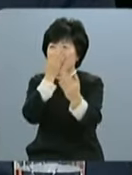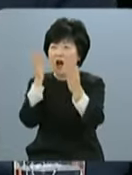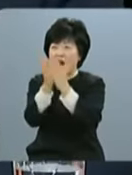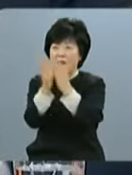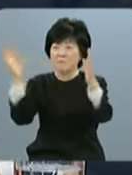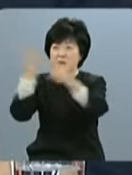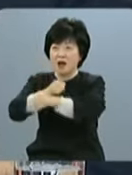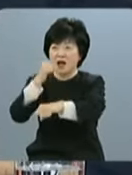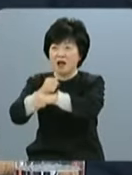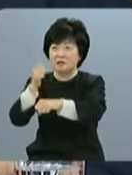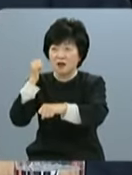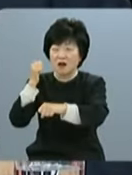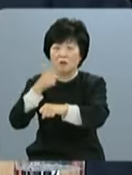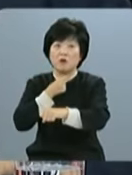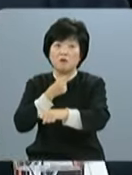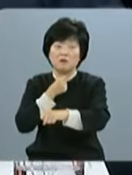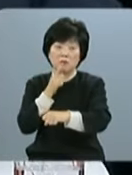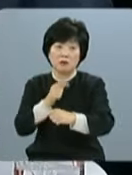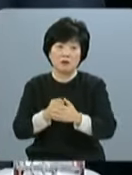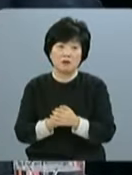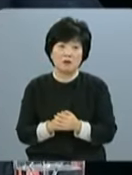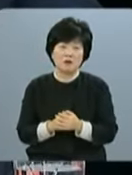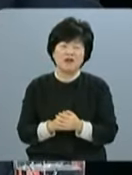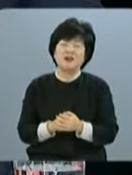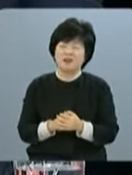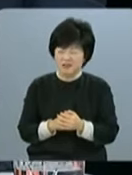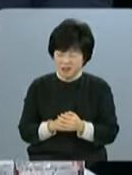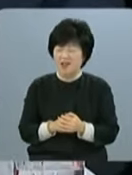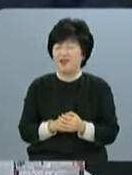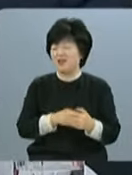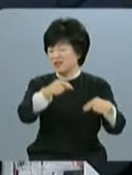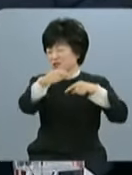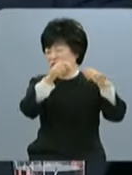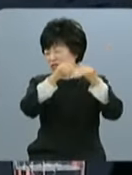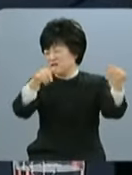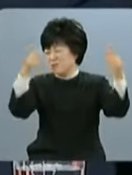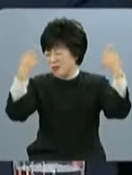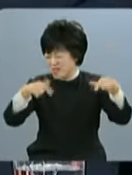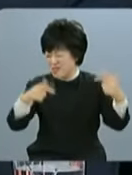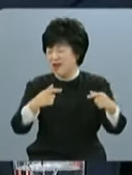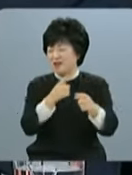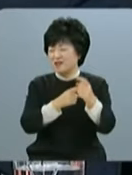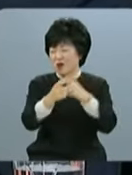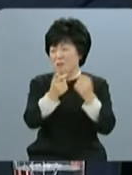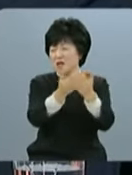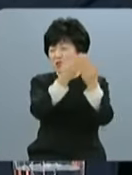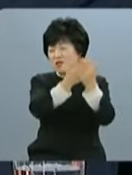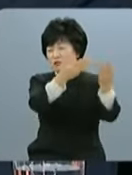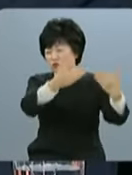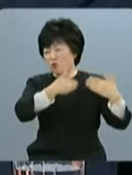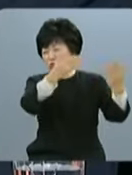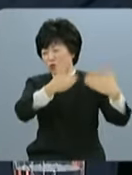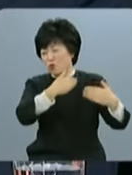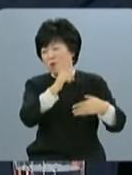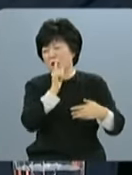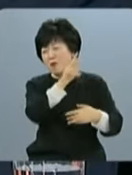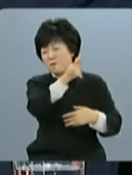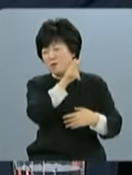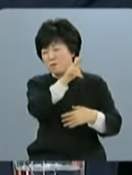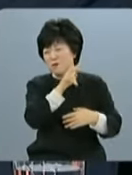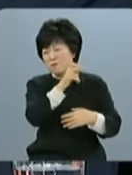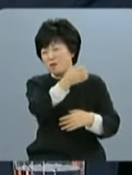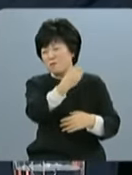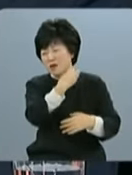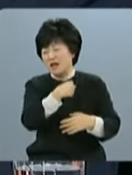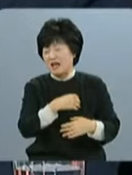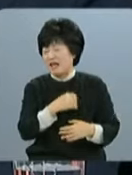무슨 얘기냐면 그래 정치인들 매번 세상을 더 낫게 하고 우리 삶을 개선시킨다고 하지만